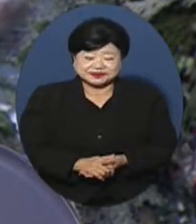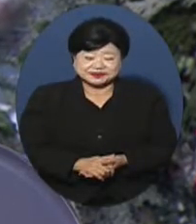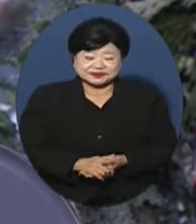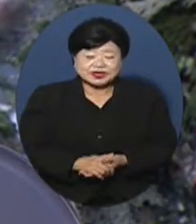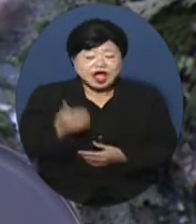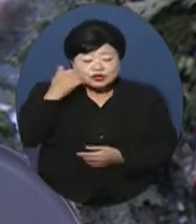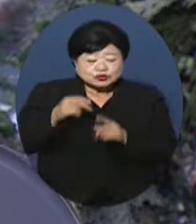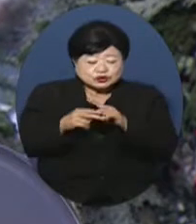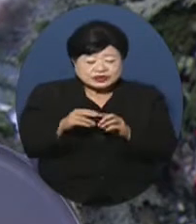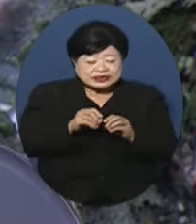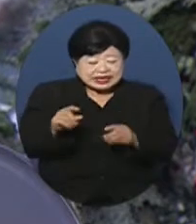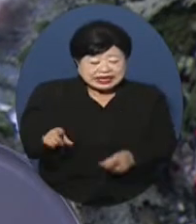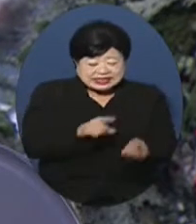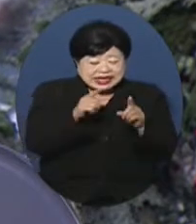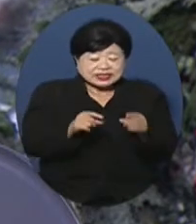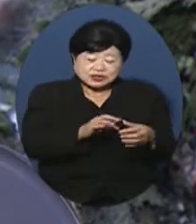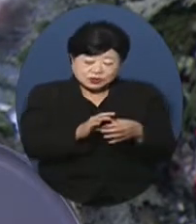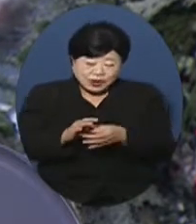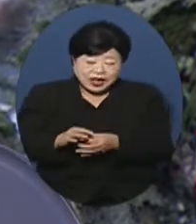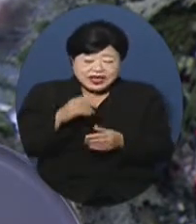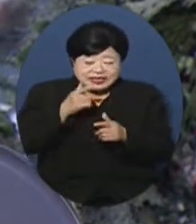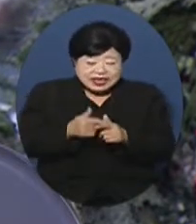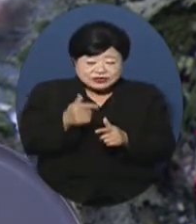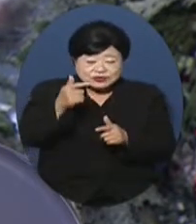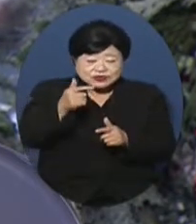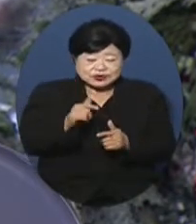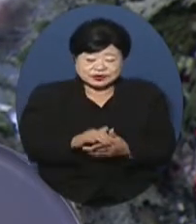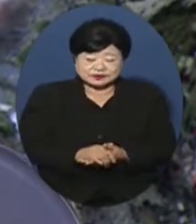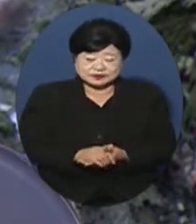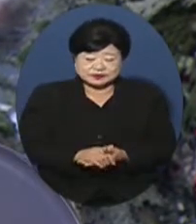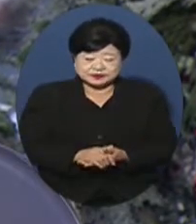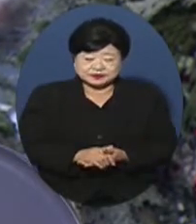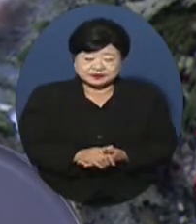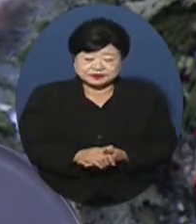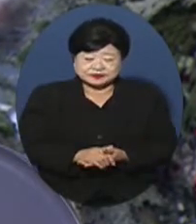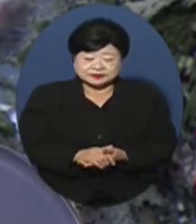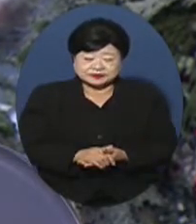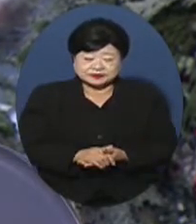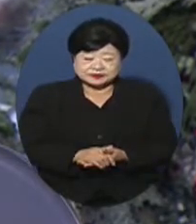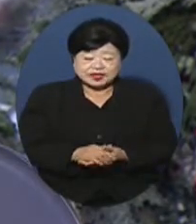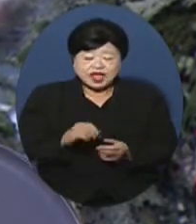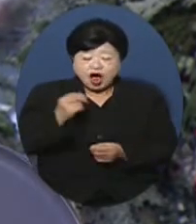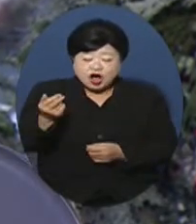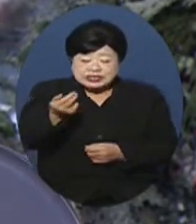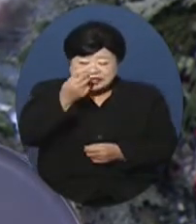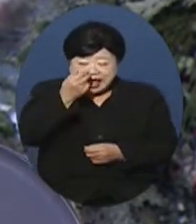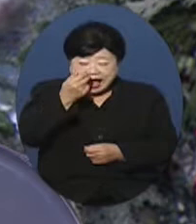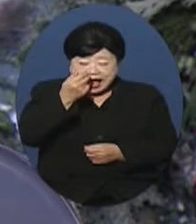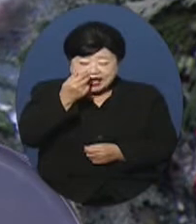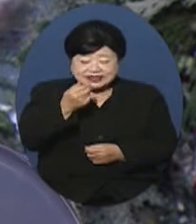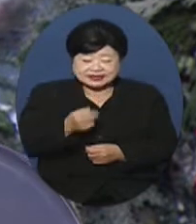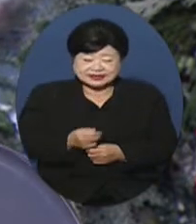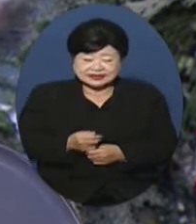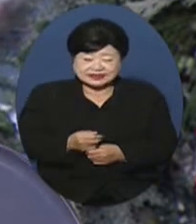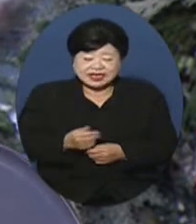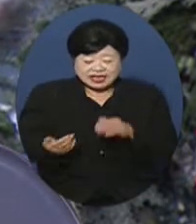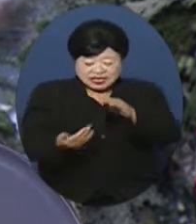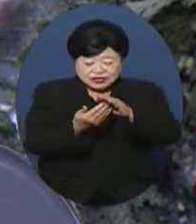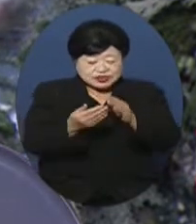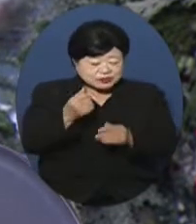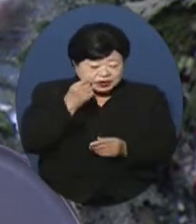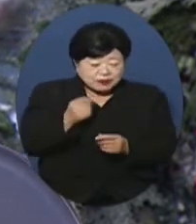누구든지 탕에 수산 송은 예수님은 생명 으로 해외 될지 갱생 갱생 했지 못하면